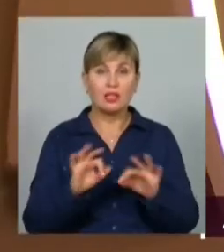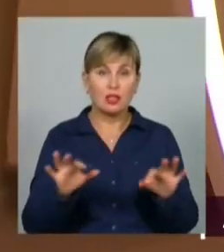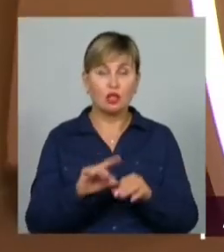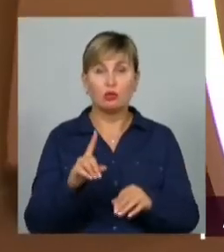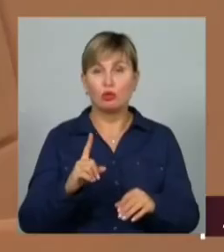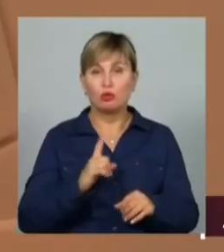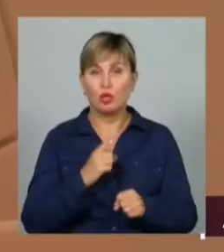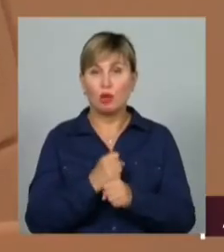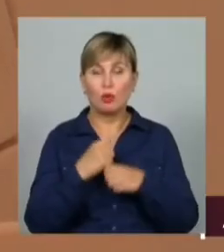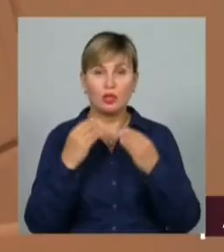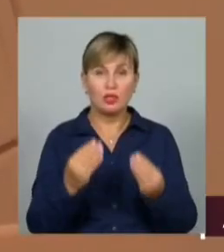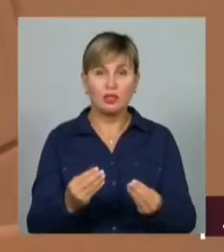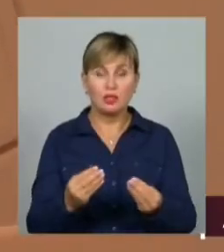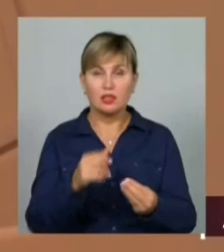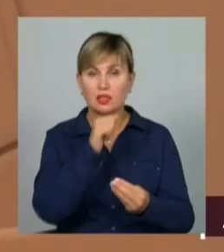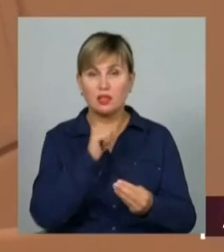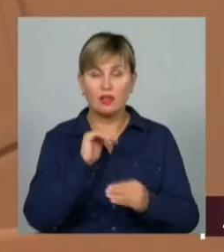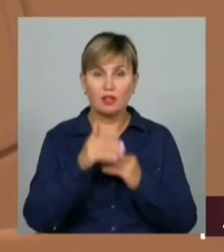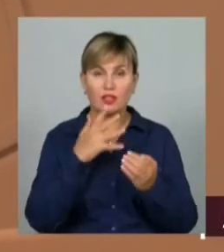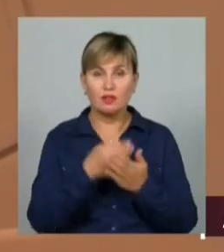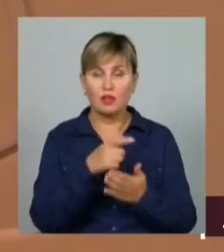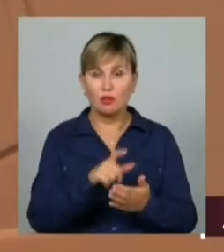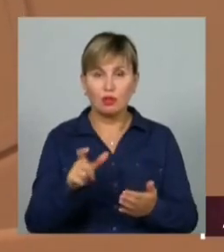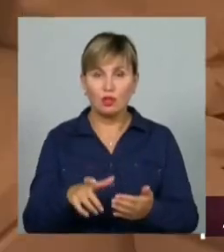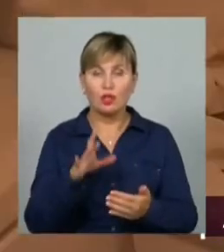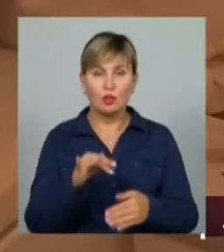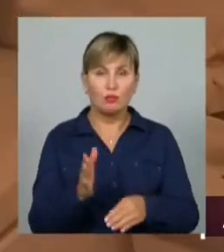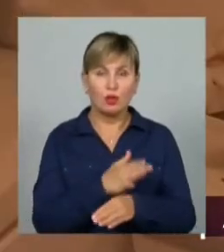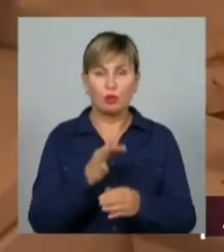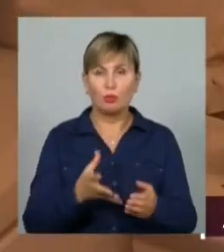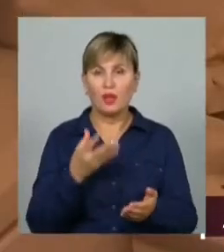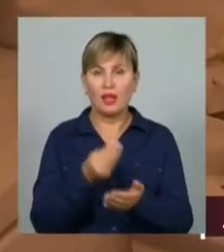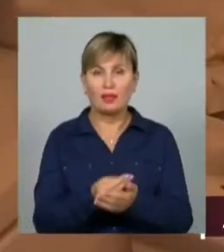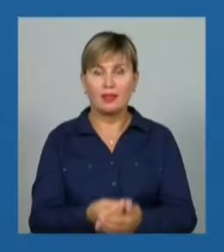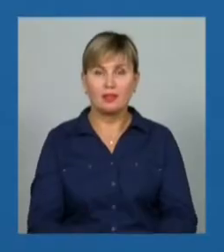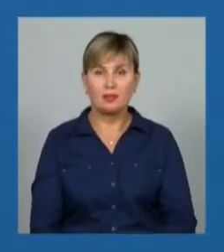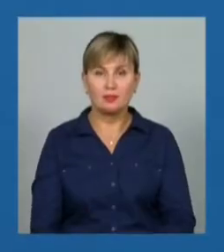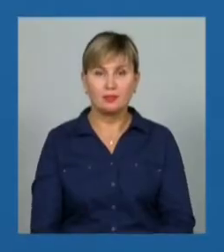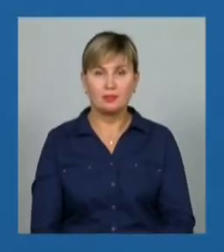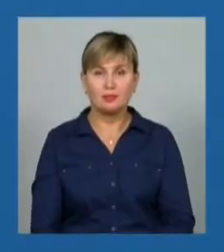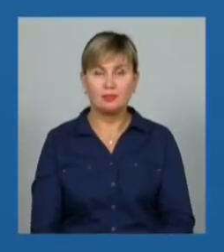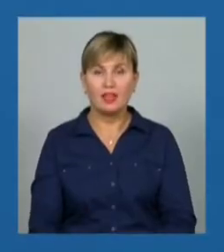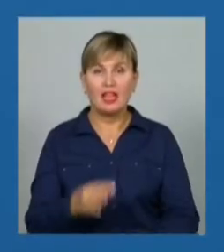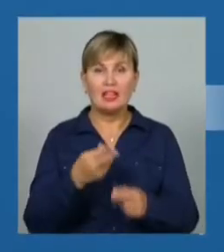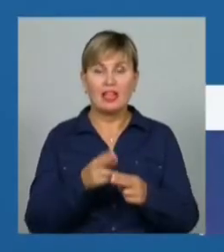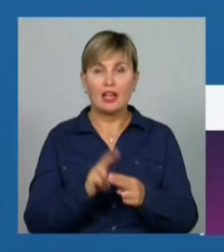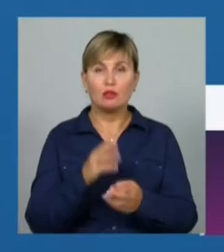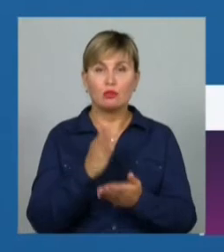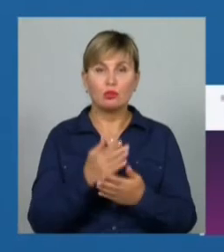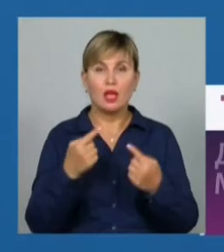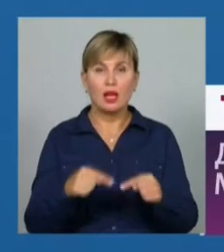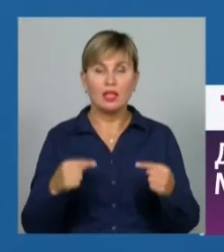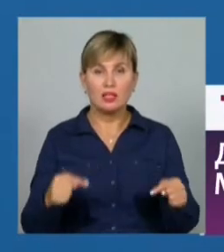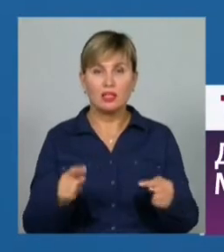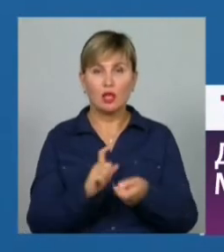ждет работодателей, скрывающих своих сотрудников и уклоняющихся от уплат. Для этого существуют различные